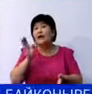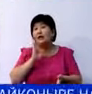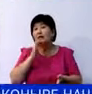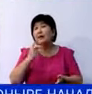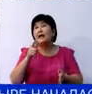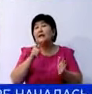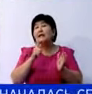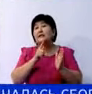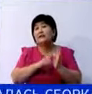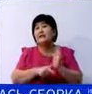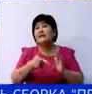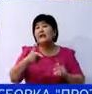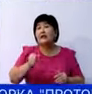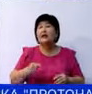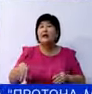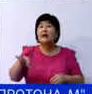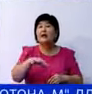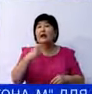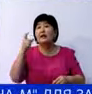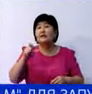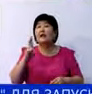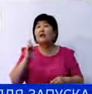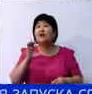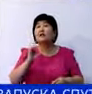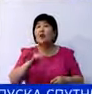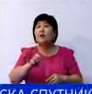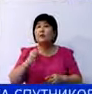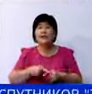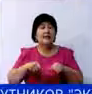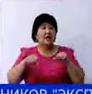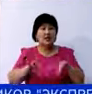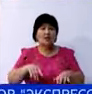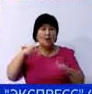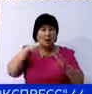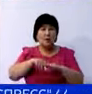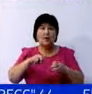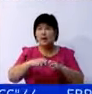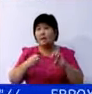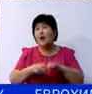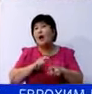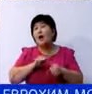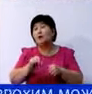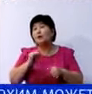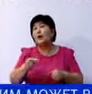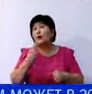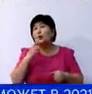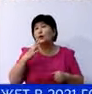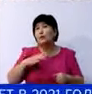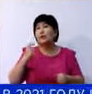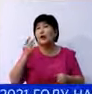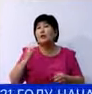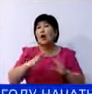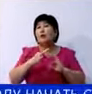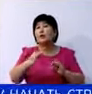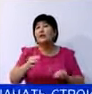700 гектарах ряд хозяйки используют насосы но это не решает корни проблему особенно трудно придется хозяйством аульных